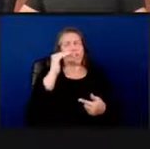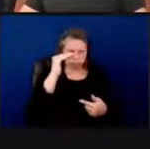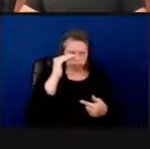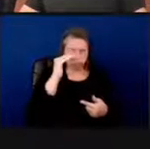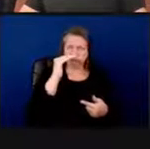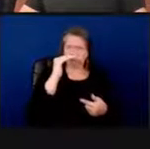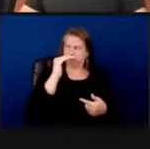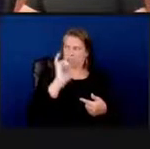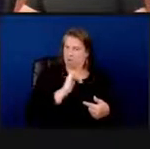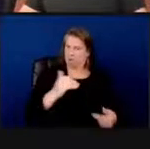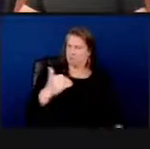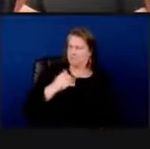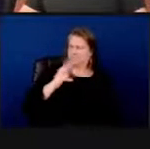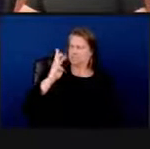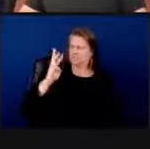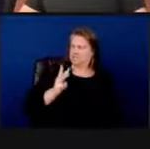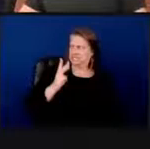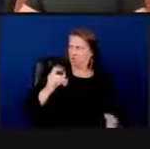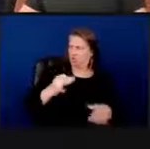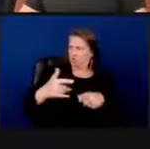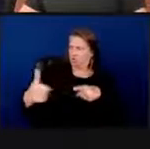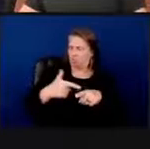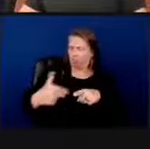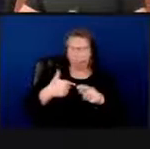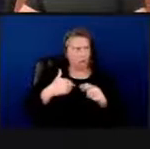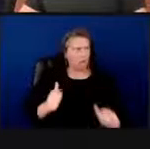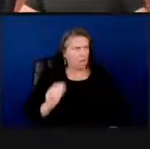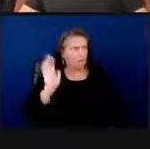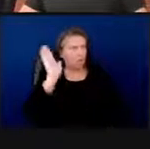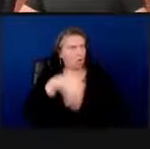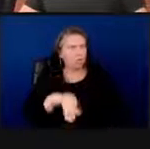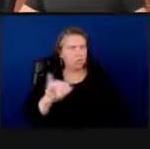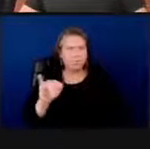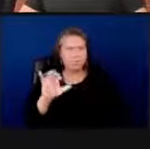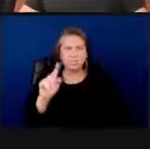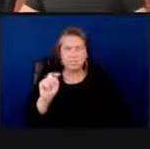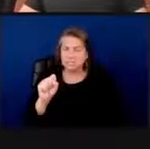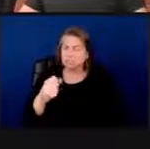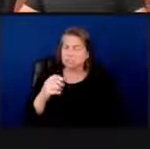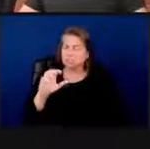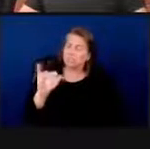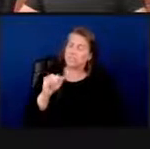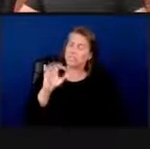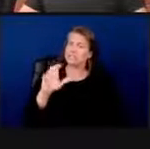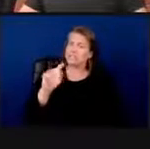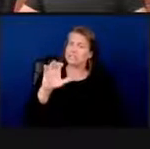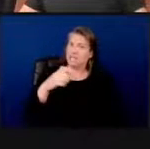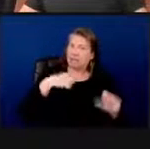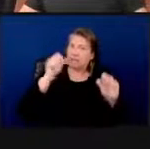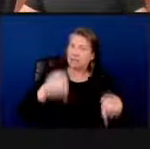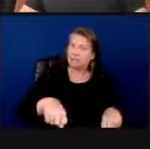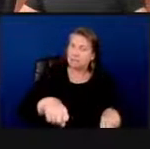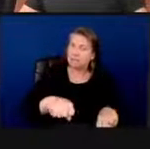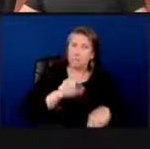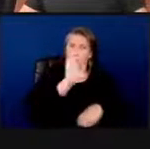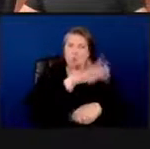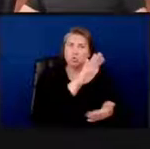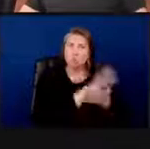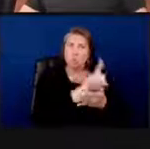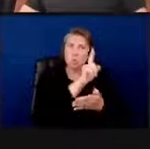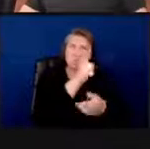الكلية لا يمكنك أن تحصلوا على وظيفة، ولكنهم عندما يدخلون إلى هذه المدرسة ويمضون عام